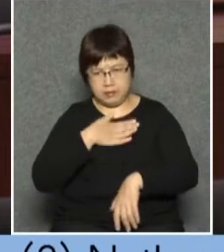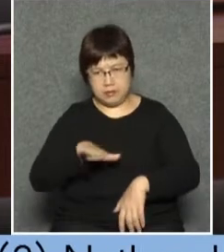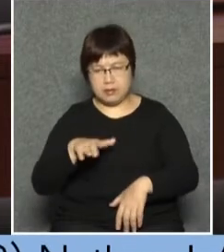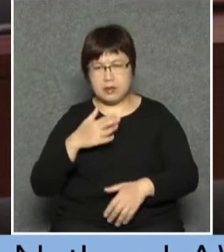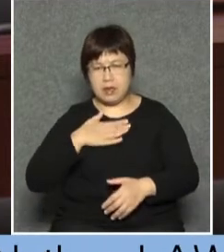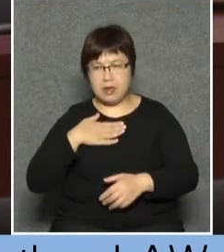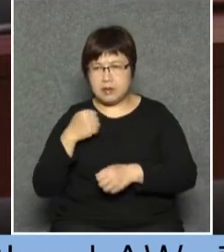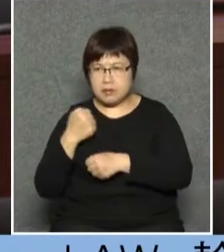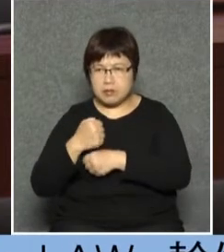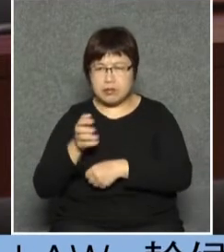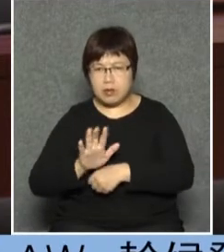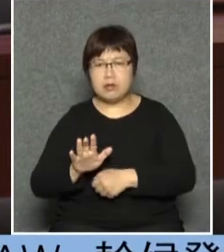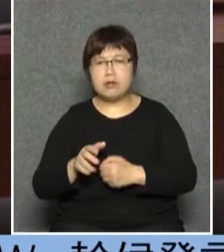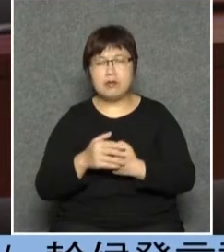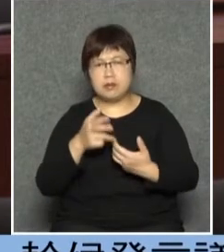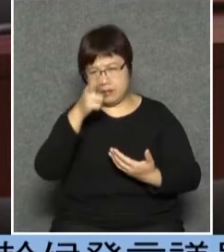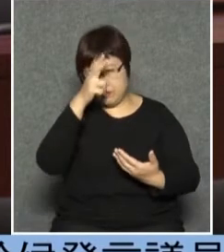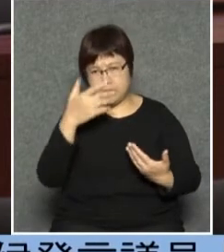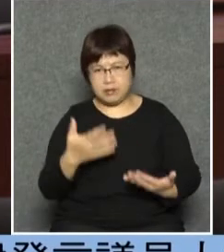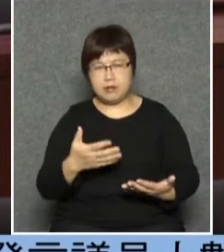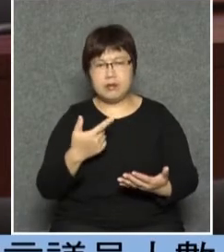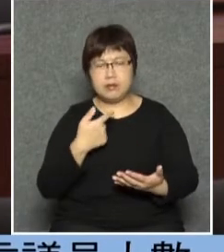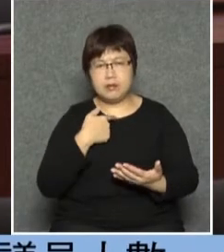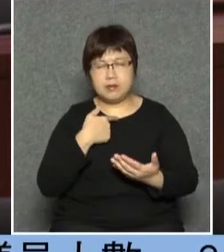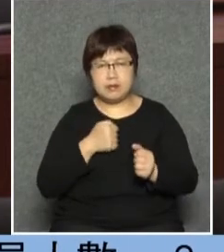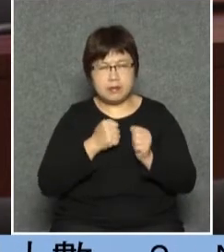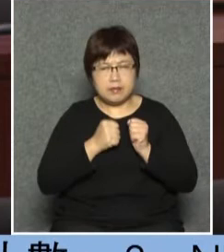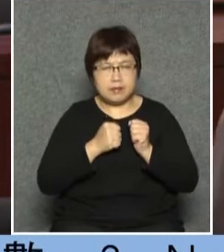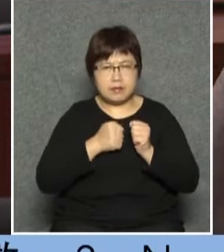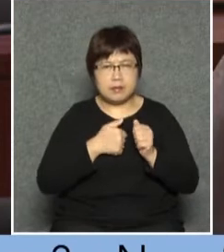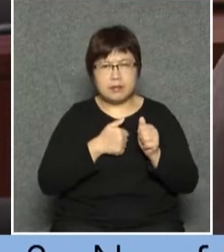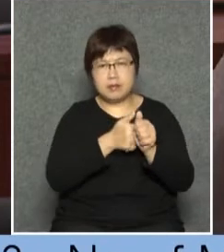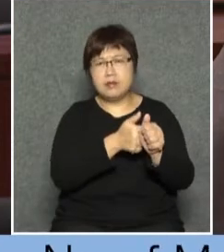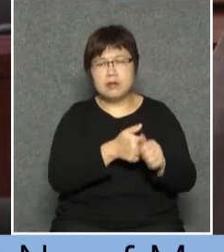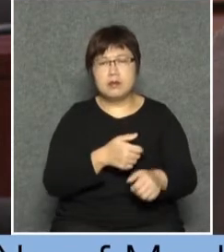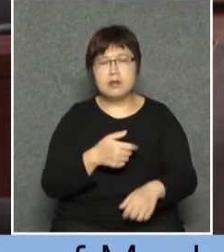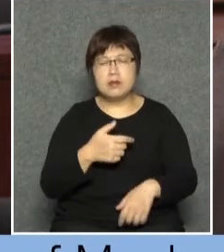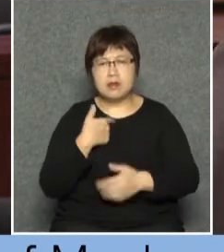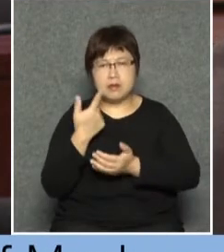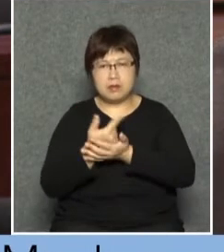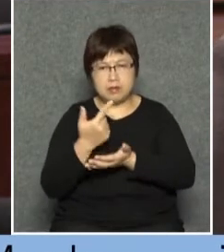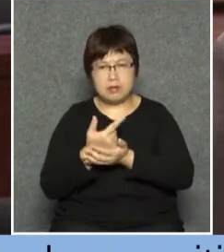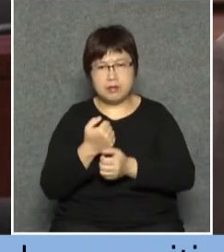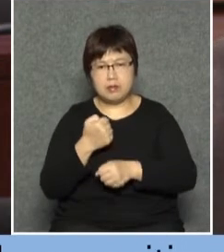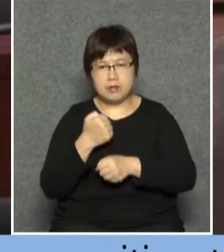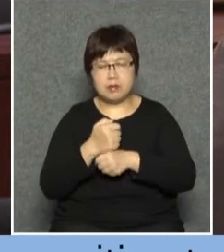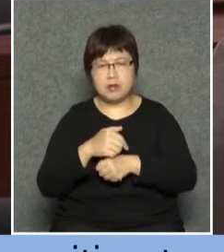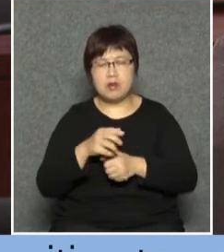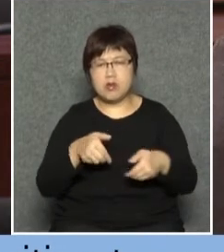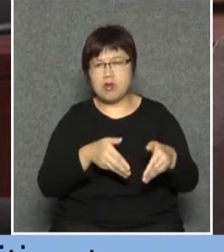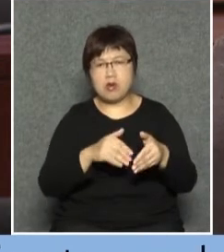做，政府現在真的要追落後。我們目前最重要的是做好河套區